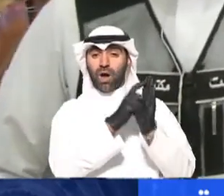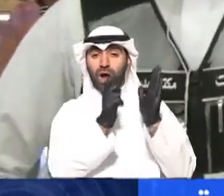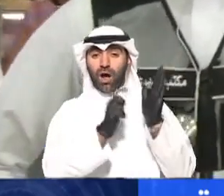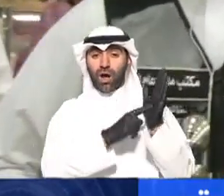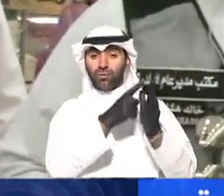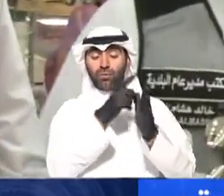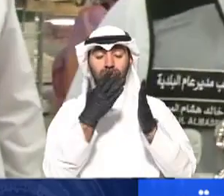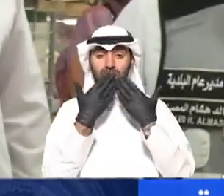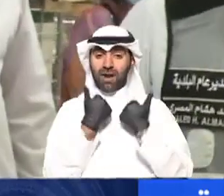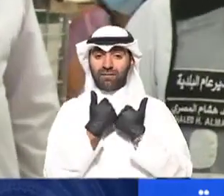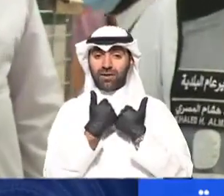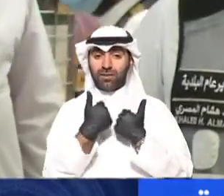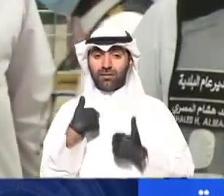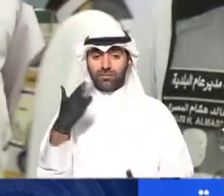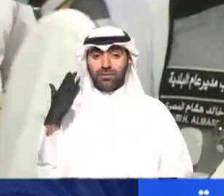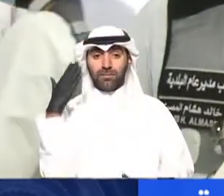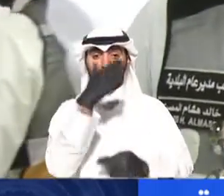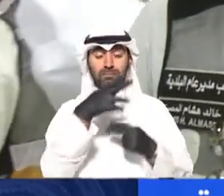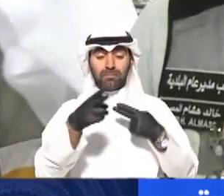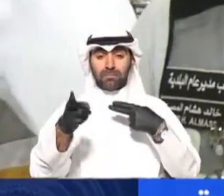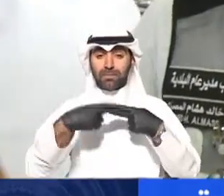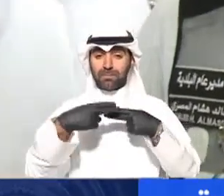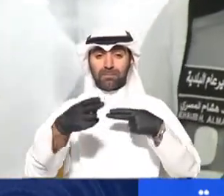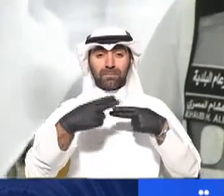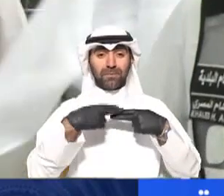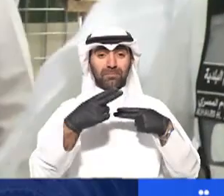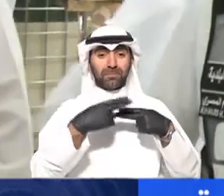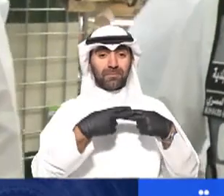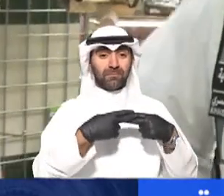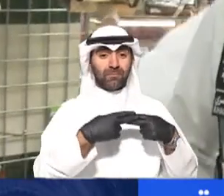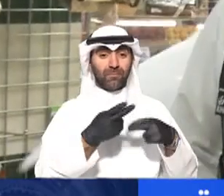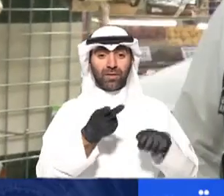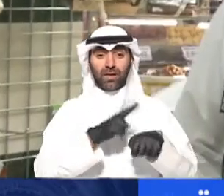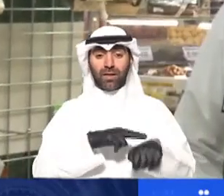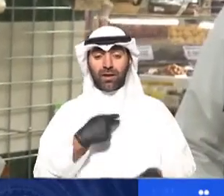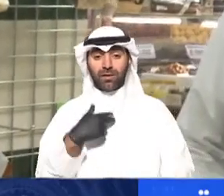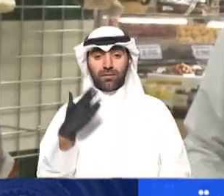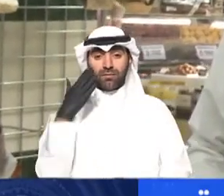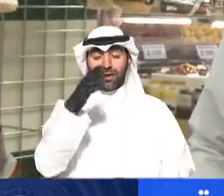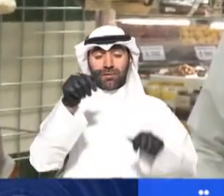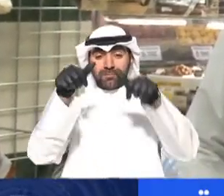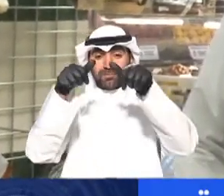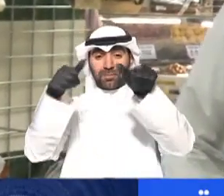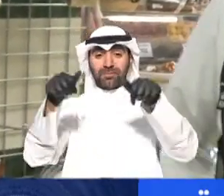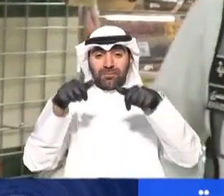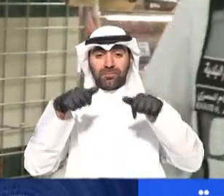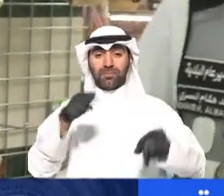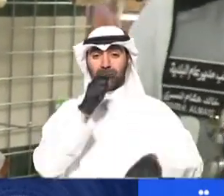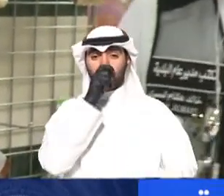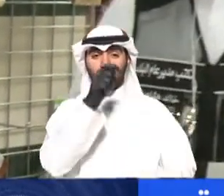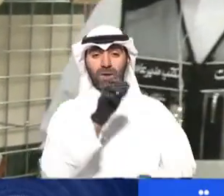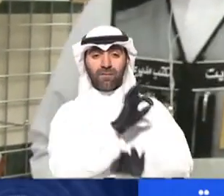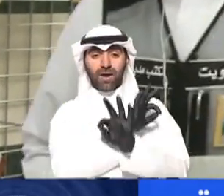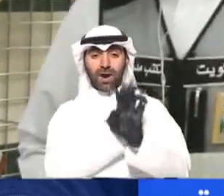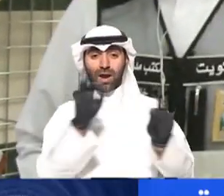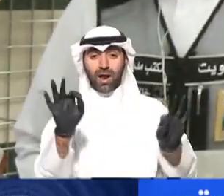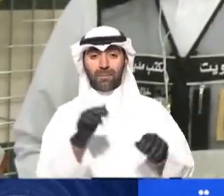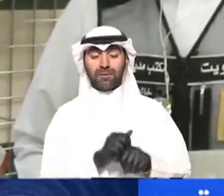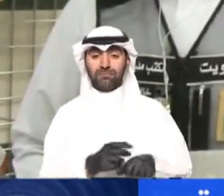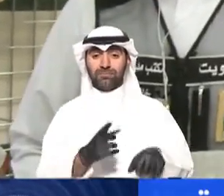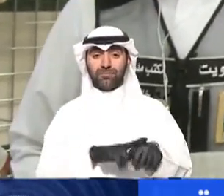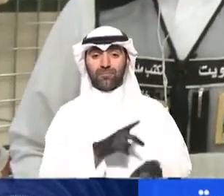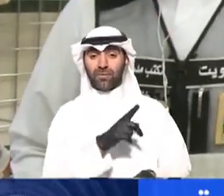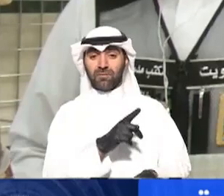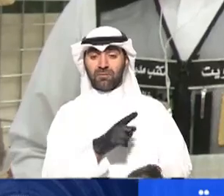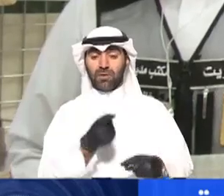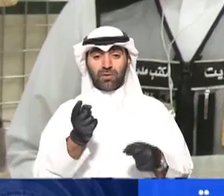احنا وقللنا اعداد اللي يسمح لهم بالدخول. هو العمليه تعاون من جهات حكوميه عده، يعني وزاره